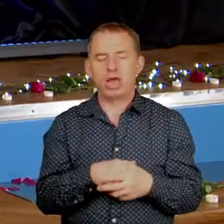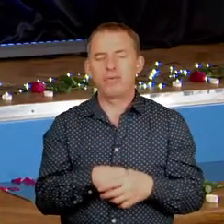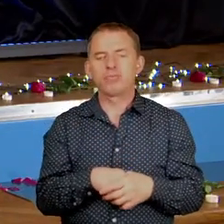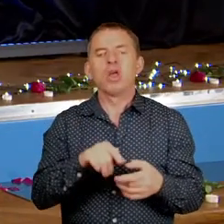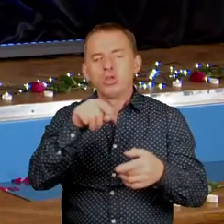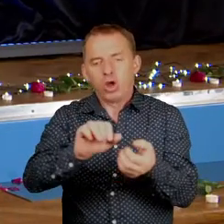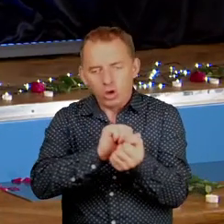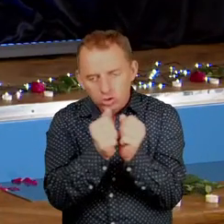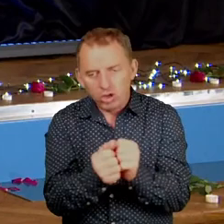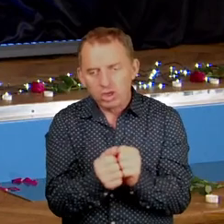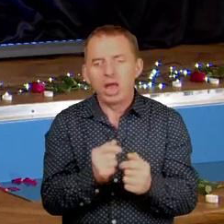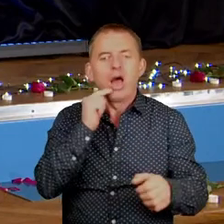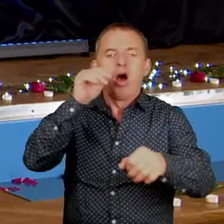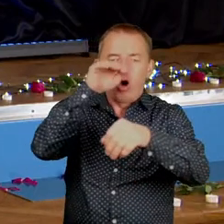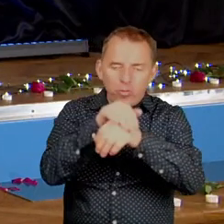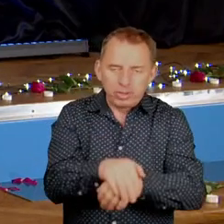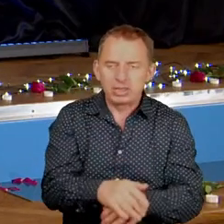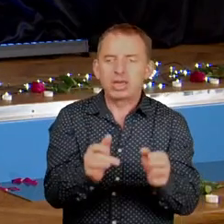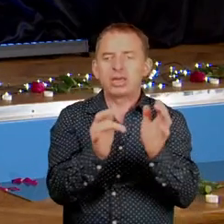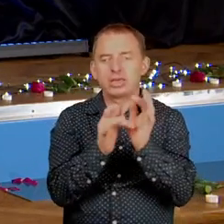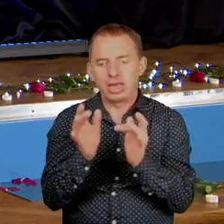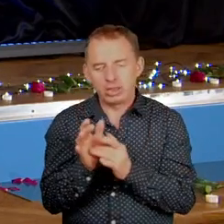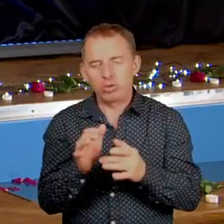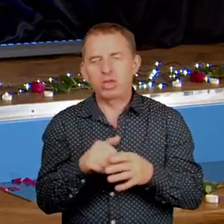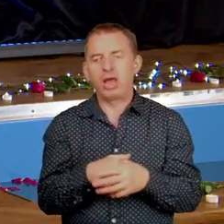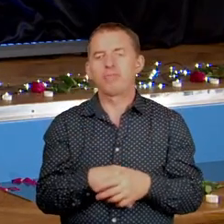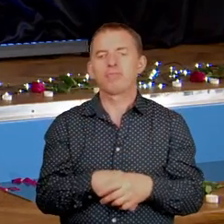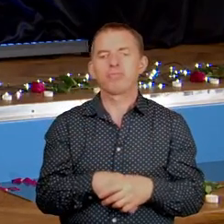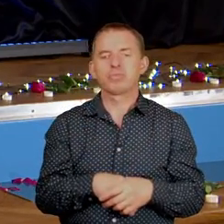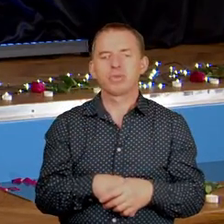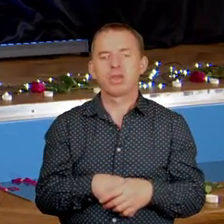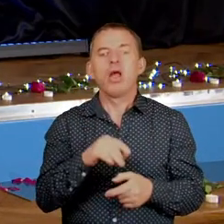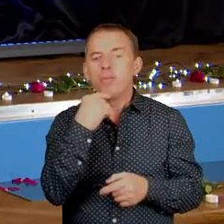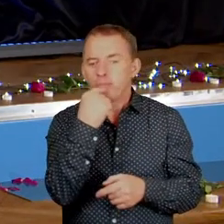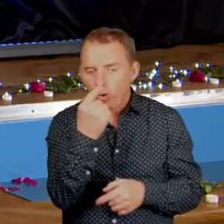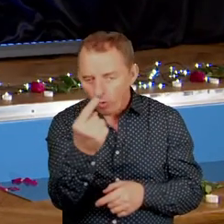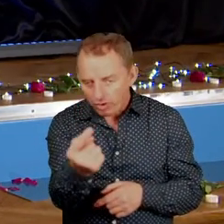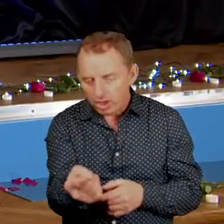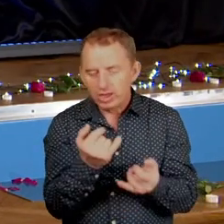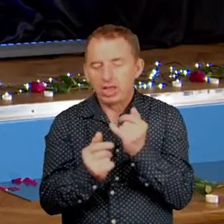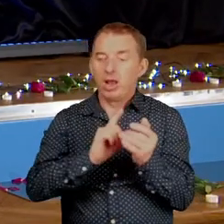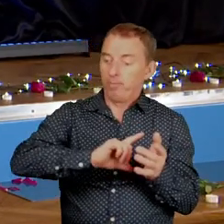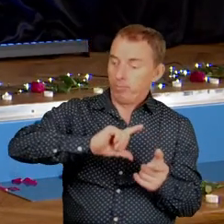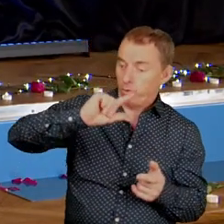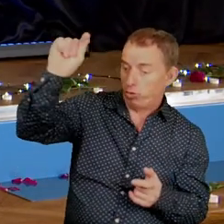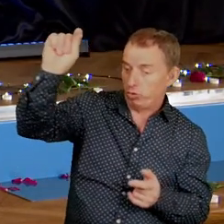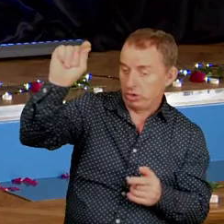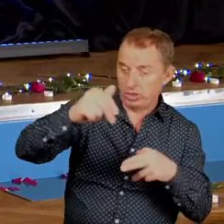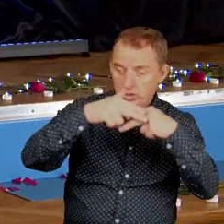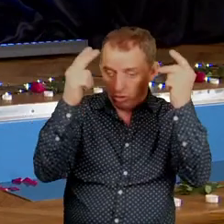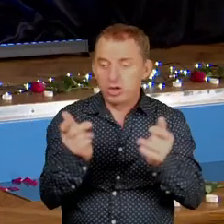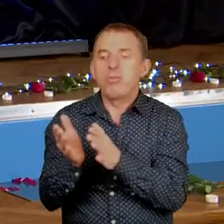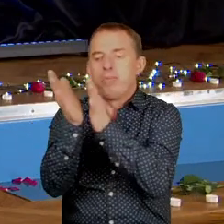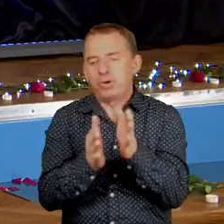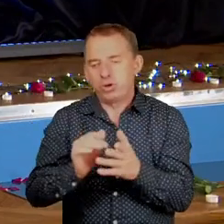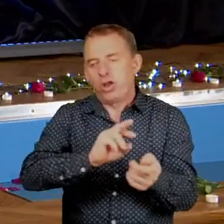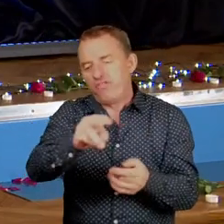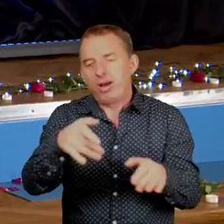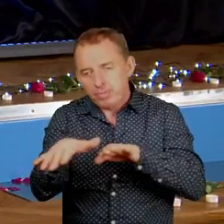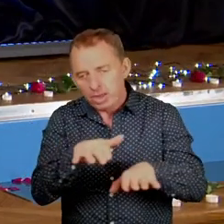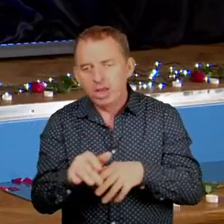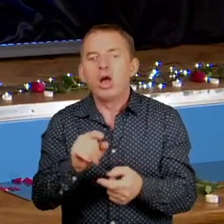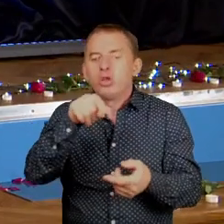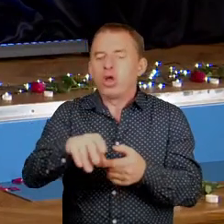To są obietnice Jezusa. He says, if I go and prepare a place for you. On powiedział, jeżeli pójdę i przygotuję wam miejsce, I will come again.